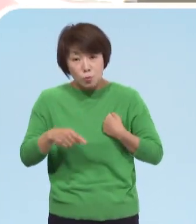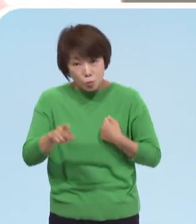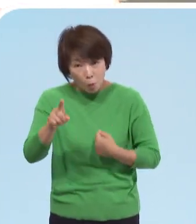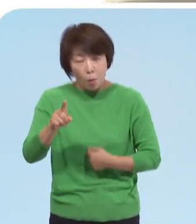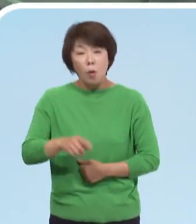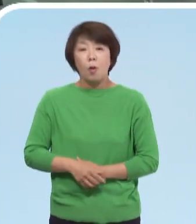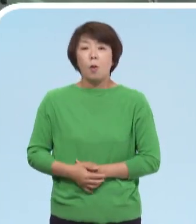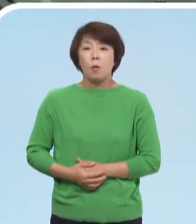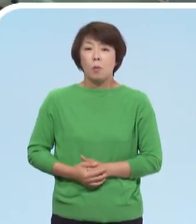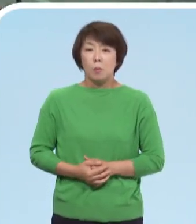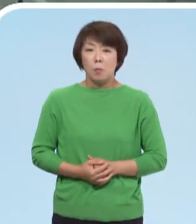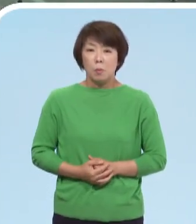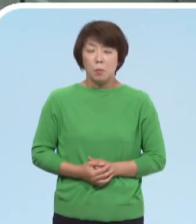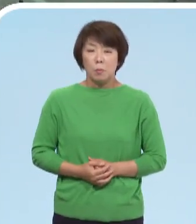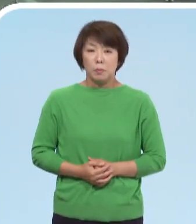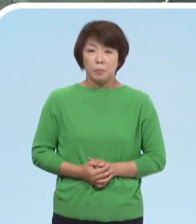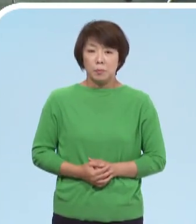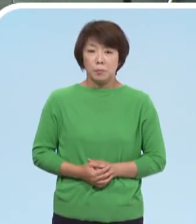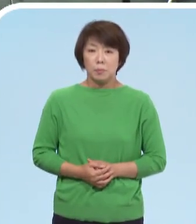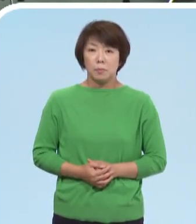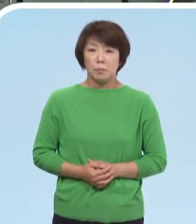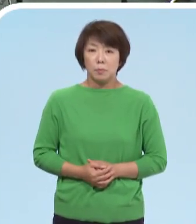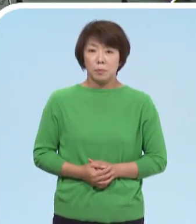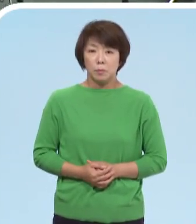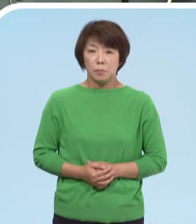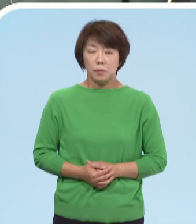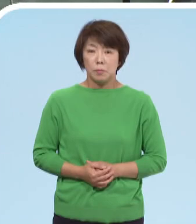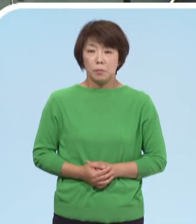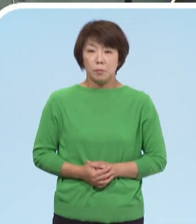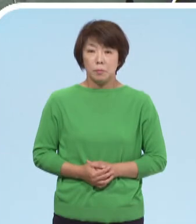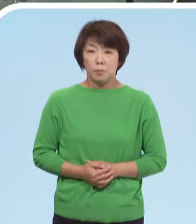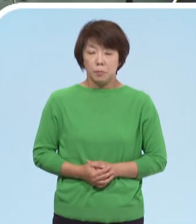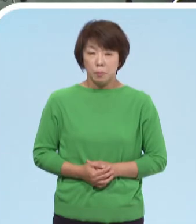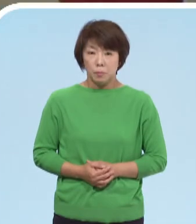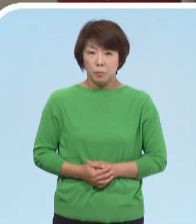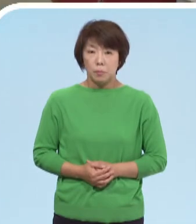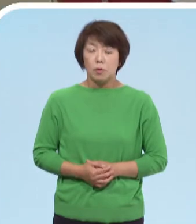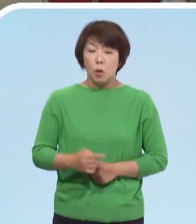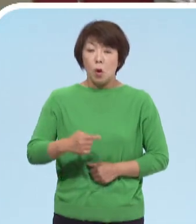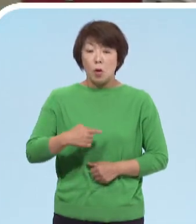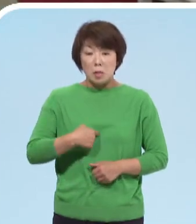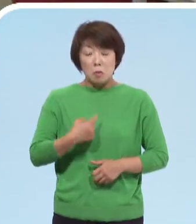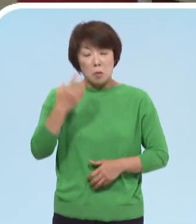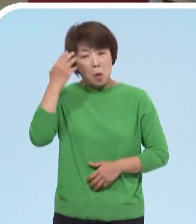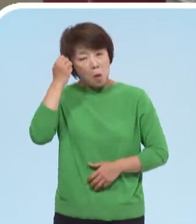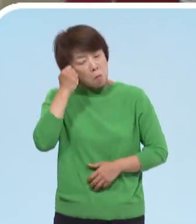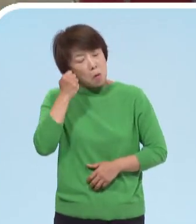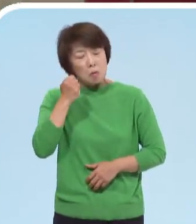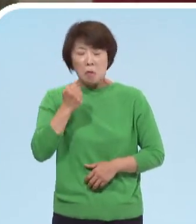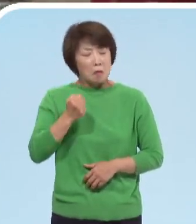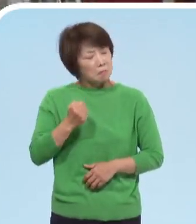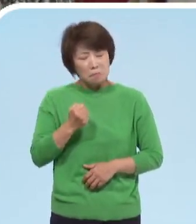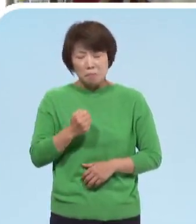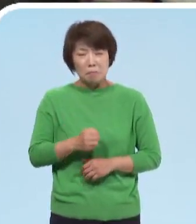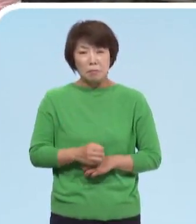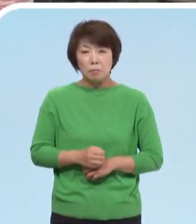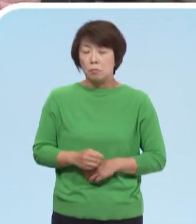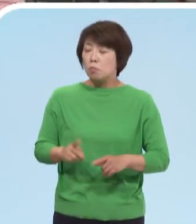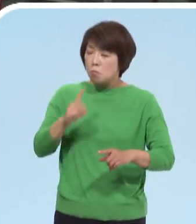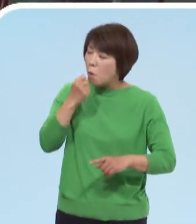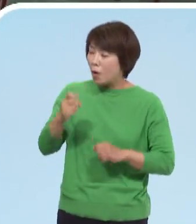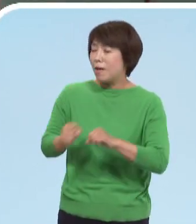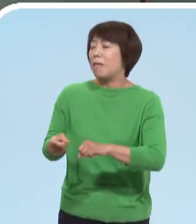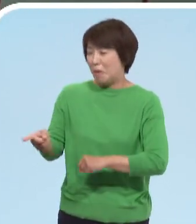、 で、中、外、中。 ただこれ自分で覚えてたらちょっと、 はい、もう